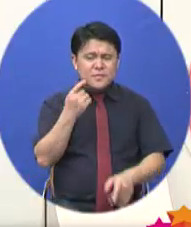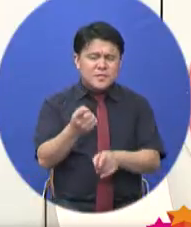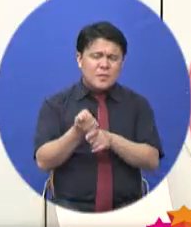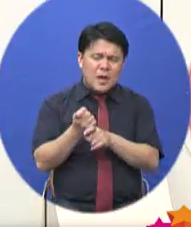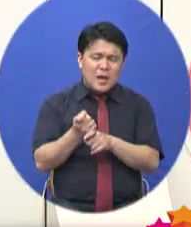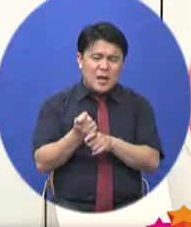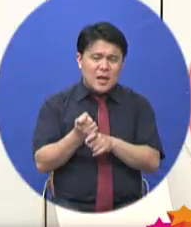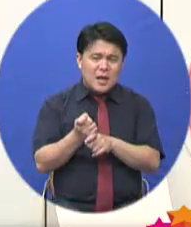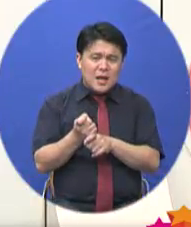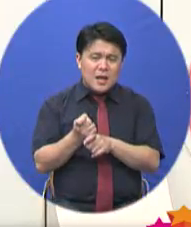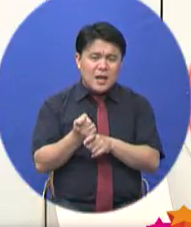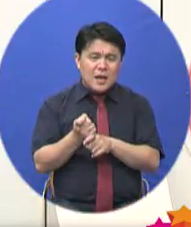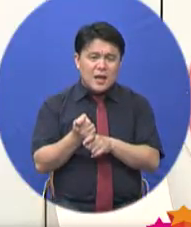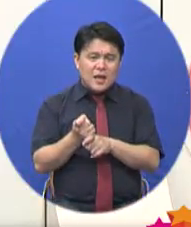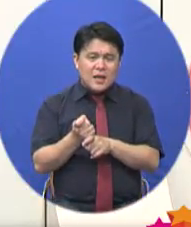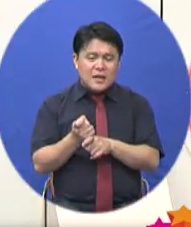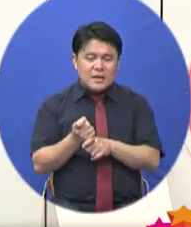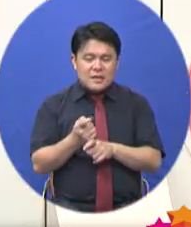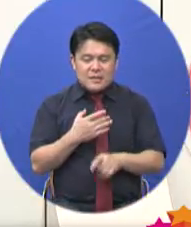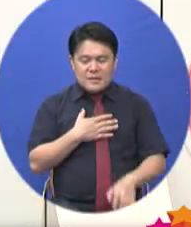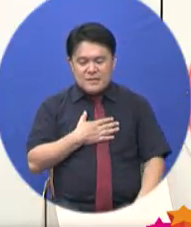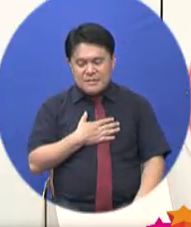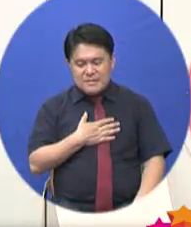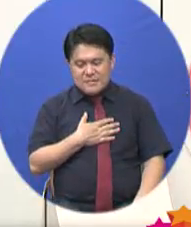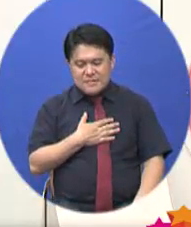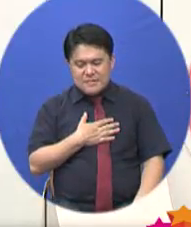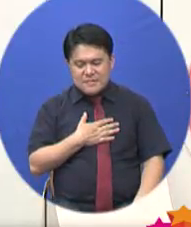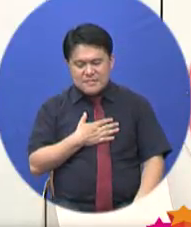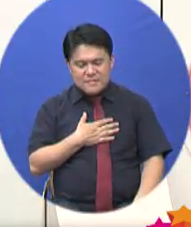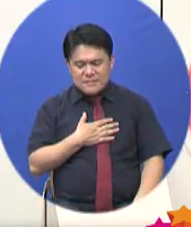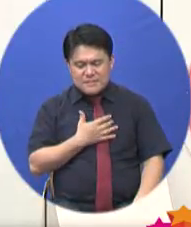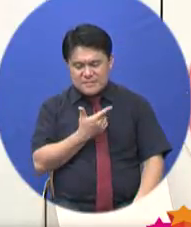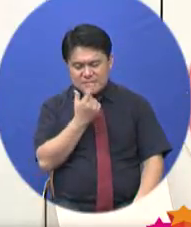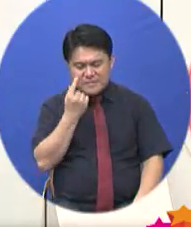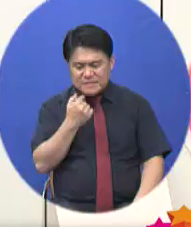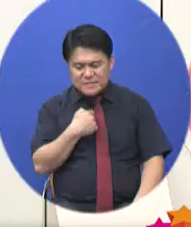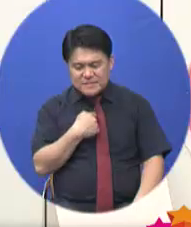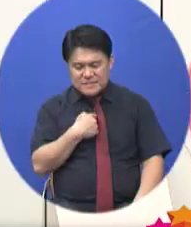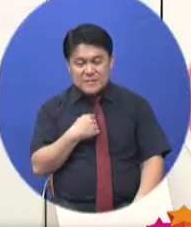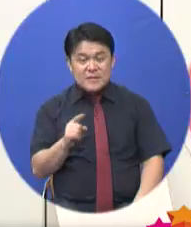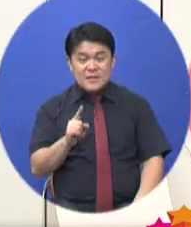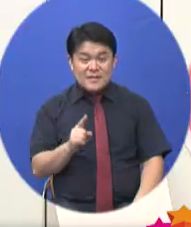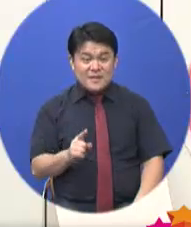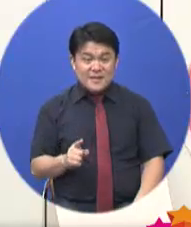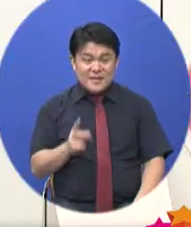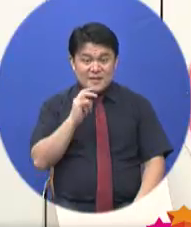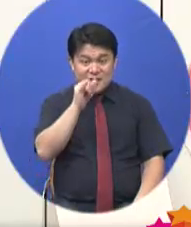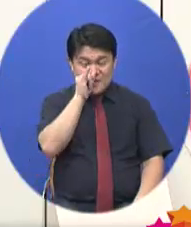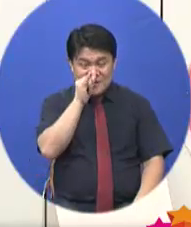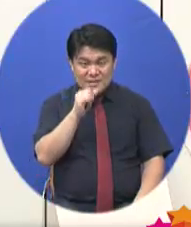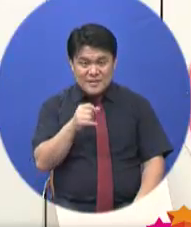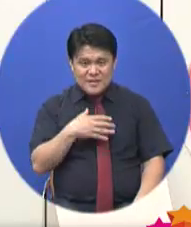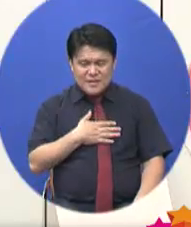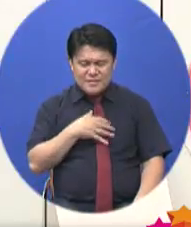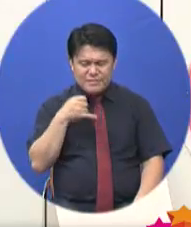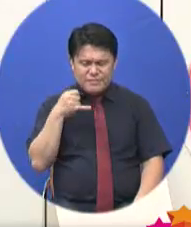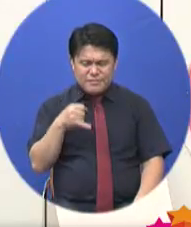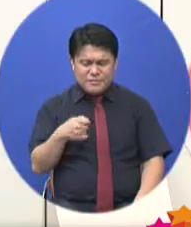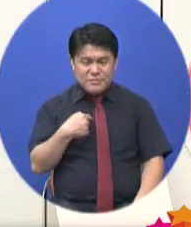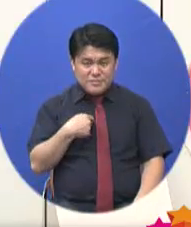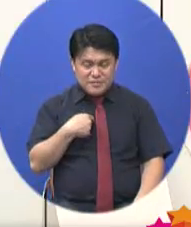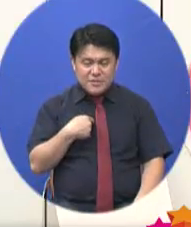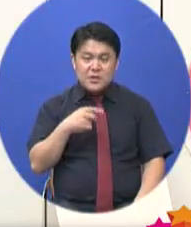원망해 이 못난 내 청춘. 이 노래도 선생님 곡이죠. 네네. 네. 못난 내 청춘 선생님